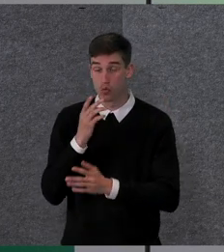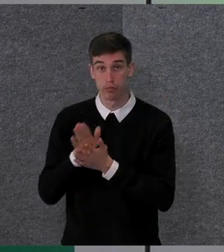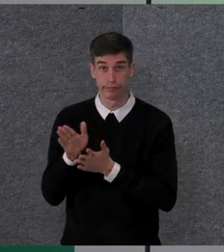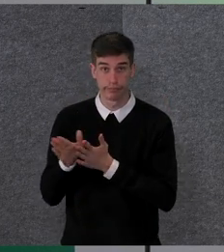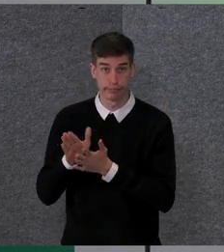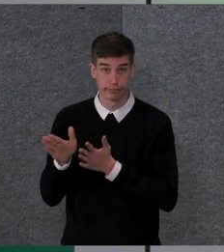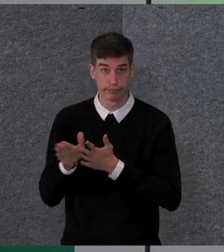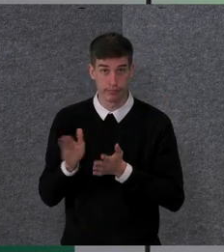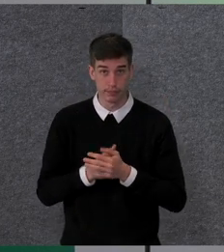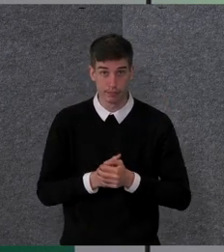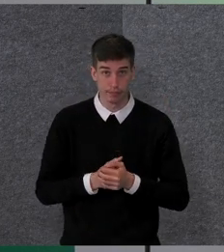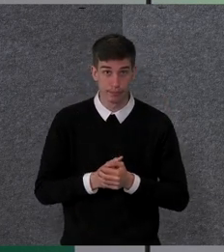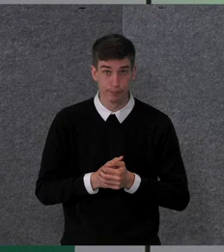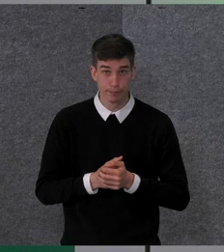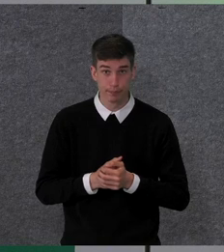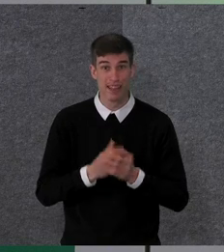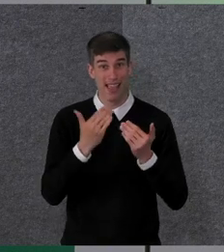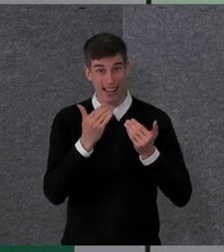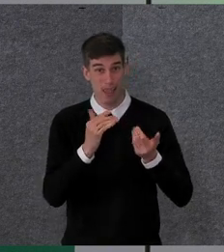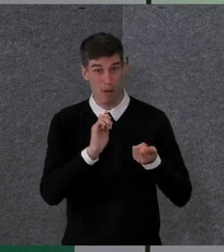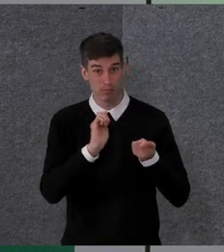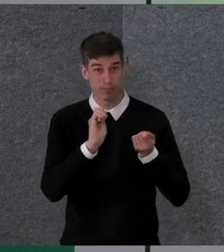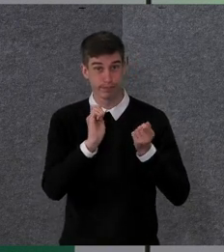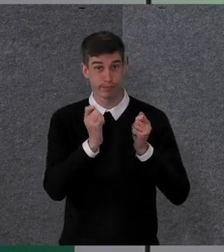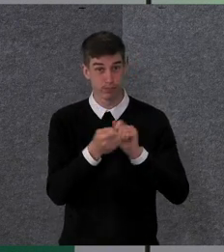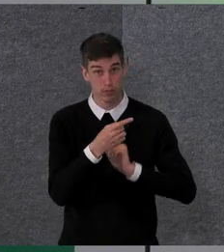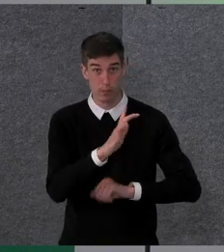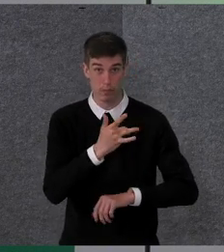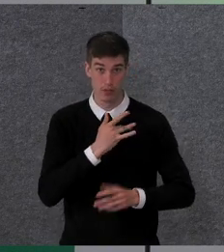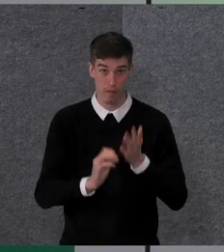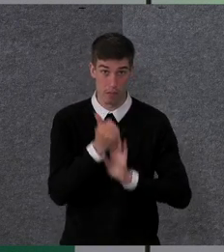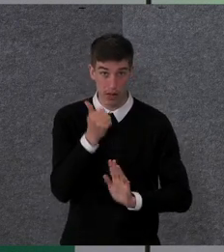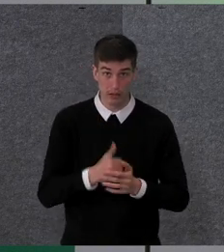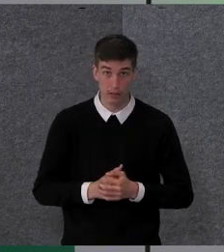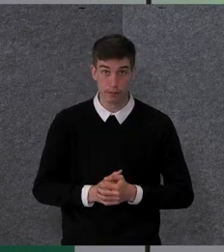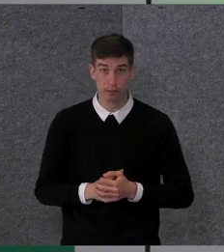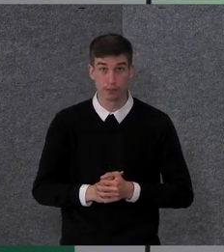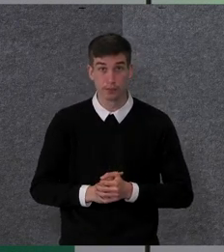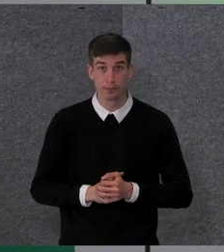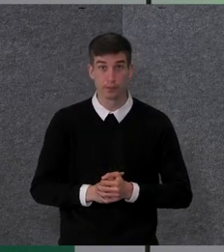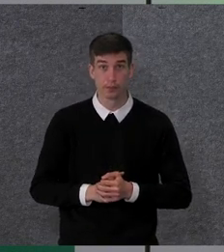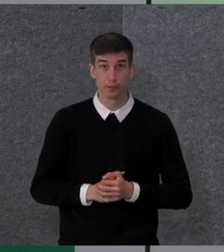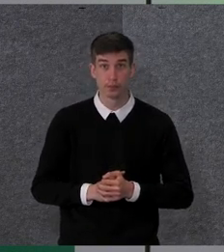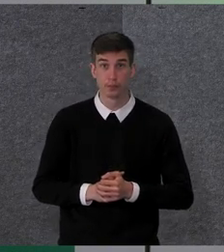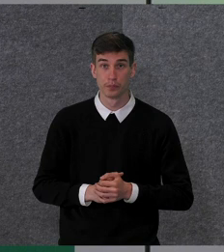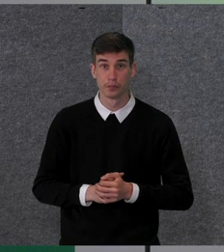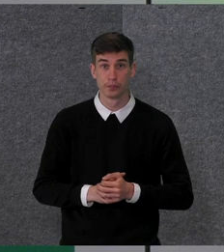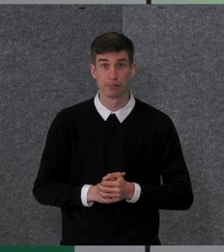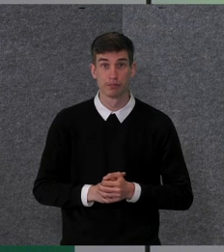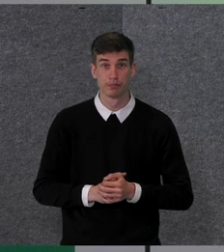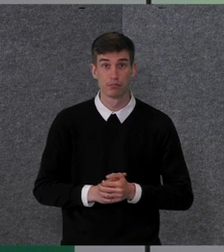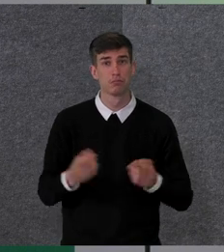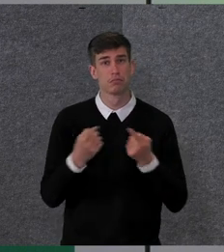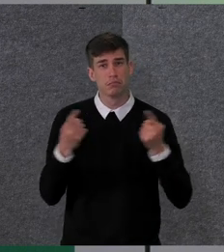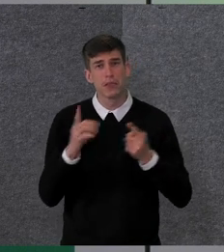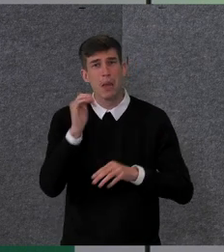Treiber des Klimawandels, sondern auch selbst stark von den Folgen dieser Klimakrise betroffen. Hier verdient keiner auf lange Sicht.